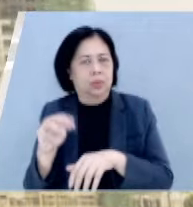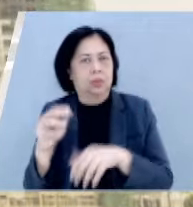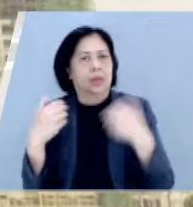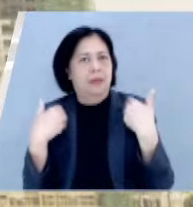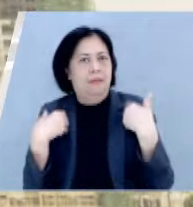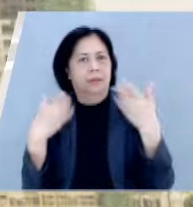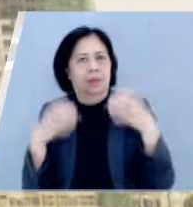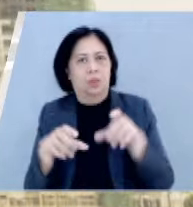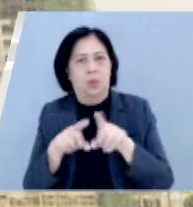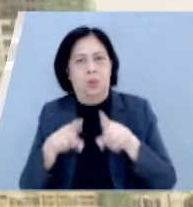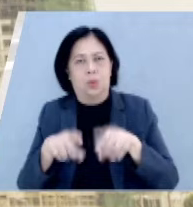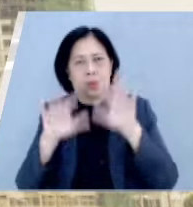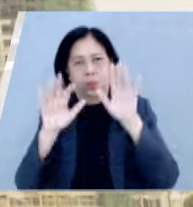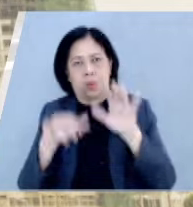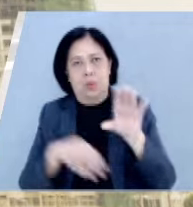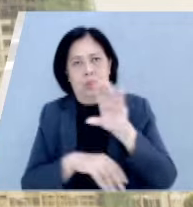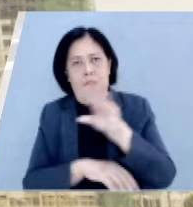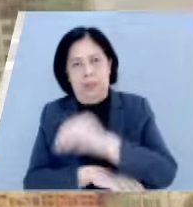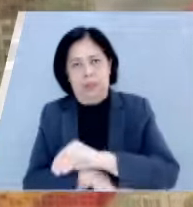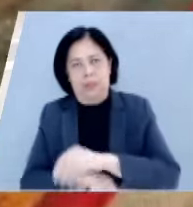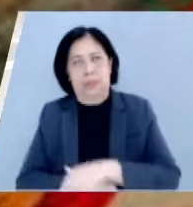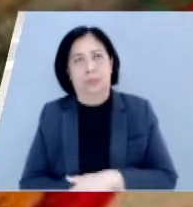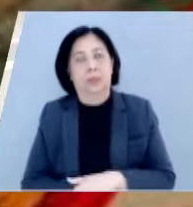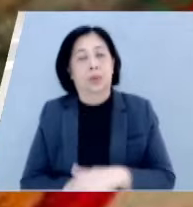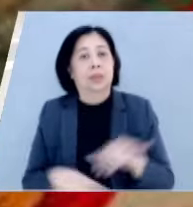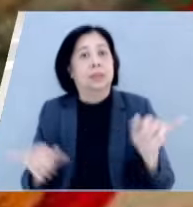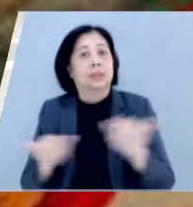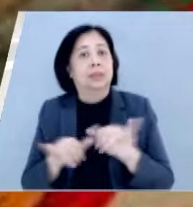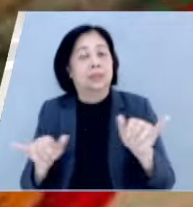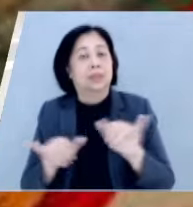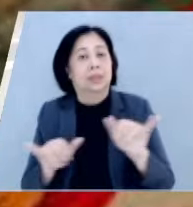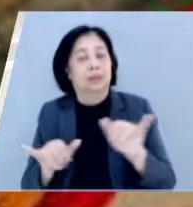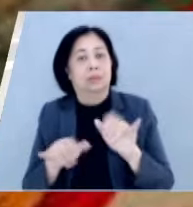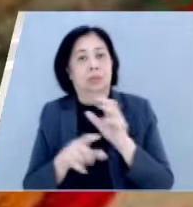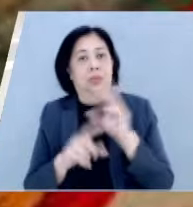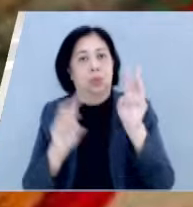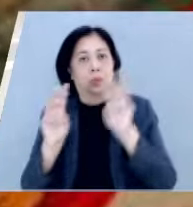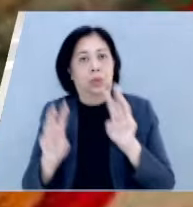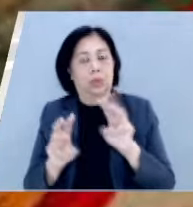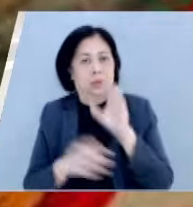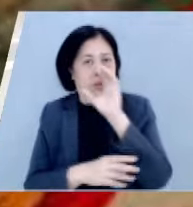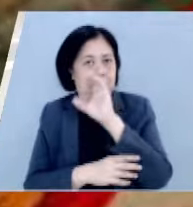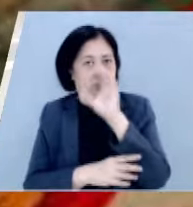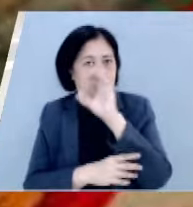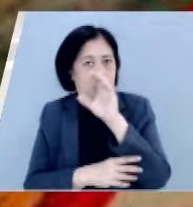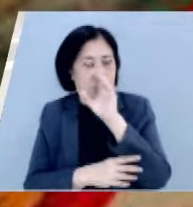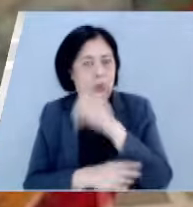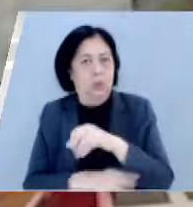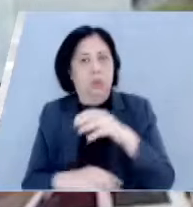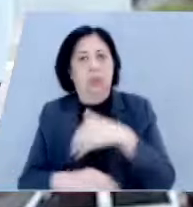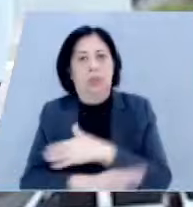ulan lalo sa hapon o gabi. Halos ganyan din ang magiging panahon sa Metro Cebu. Sa Metro Davao,